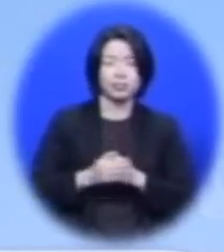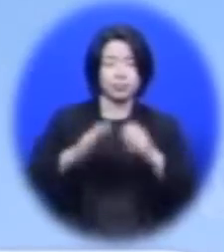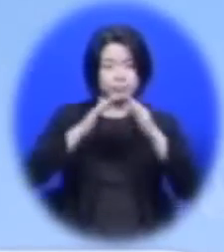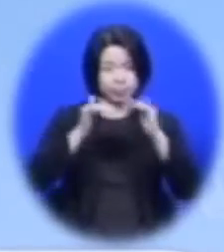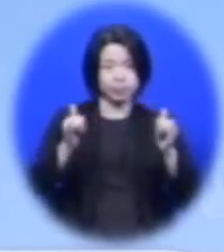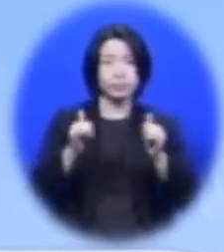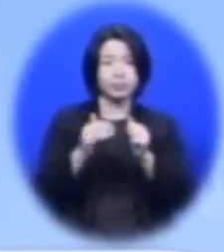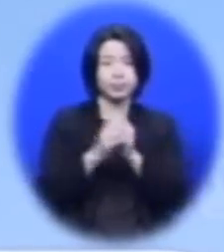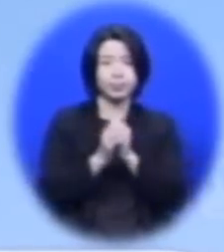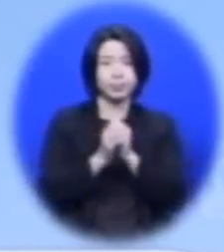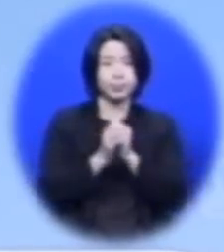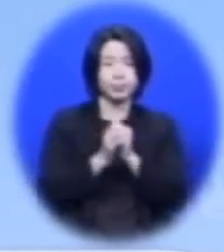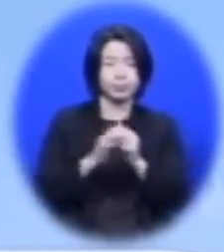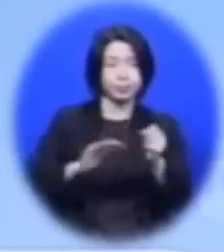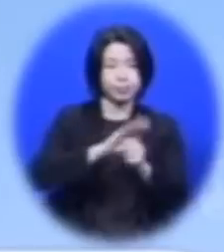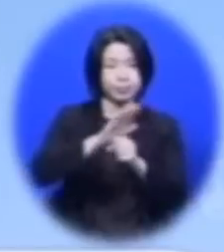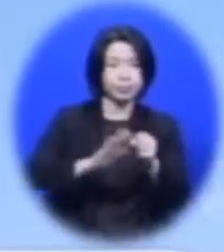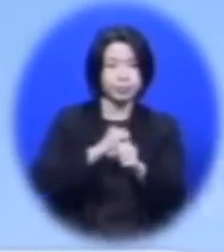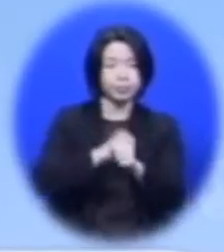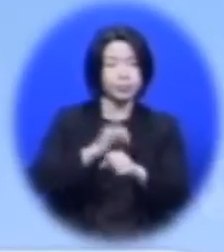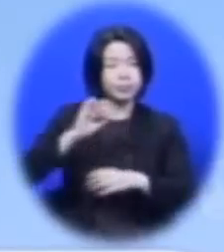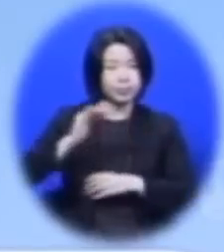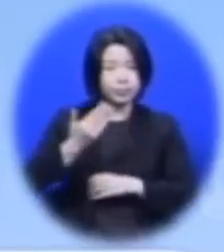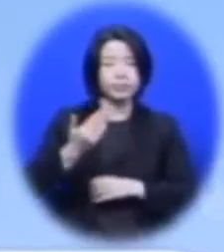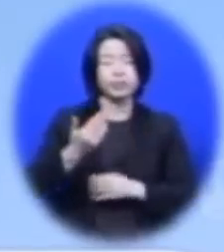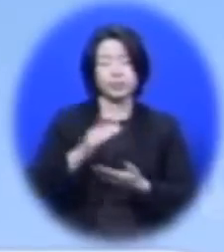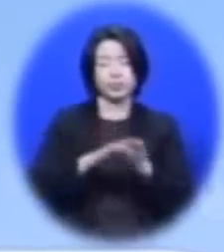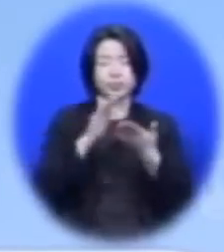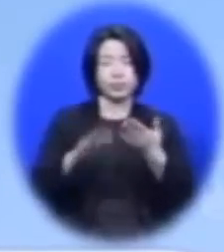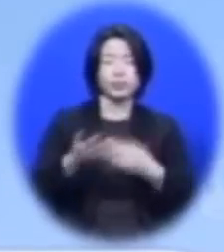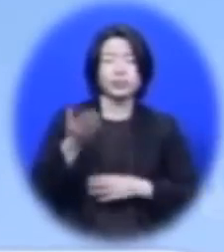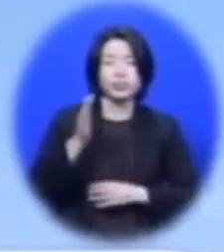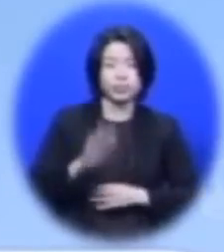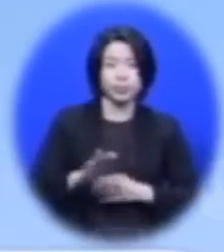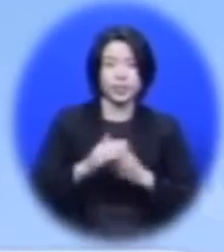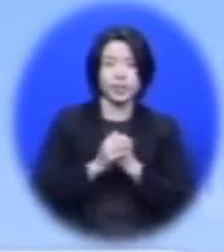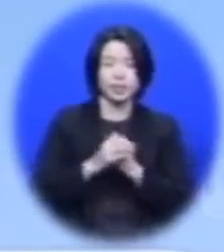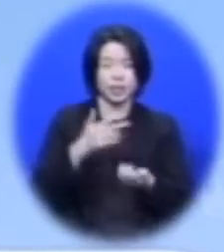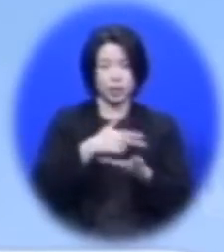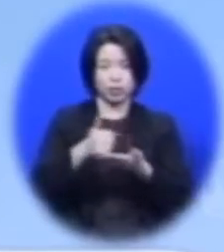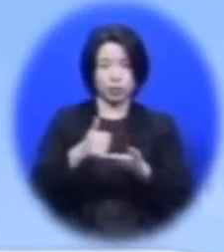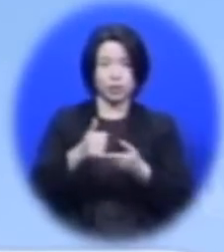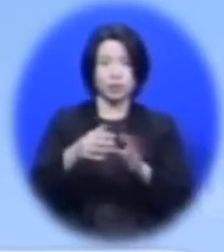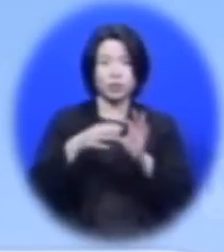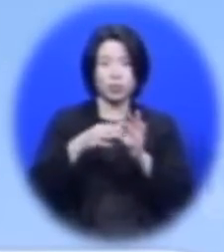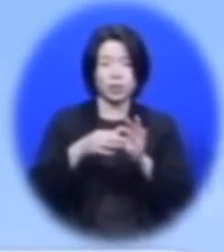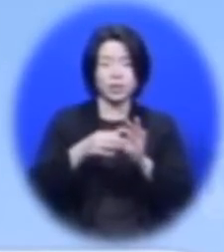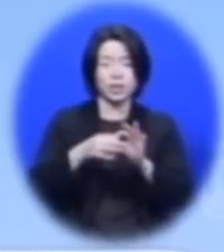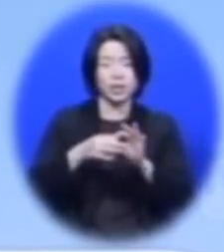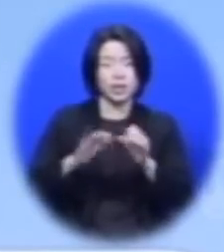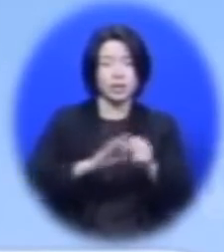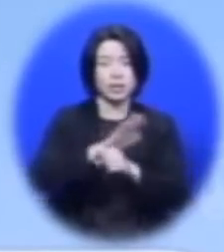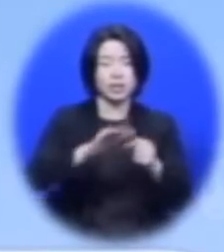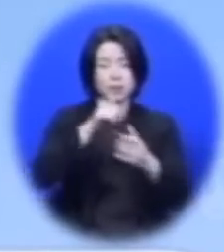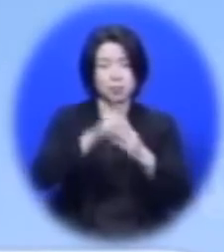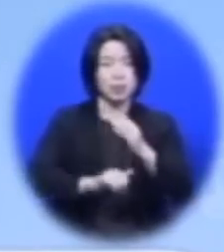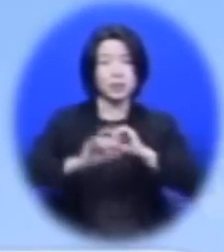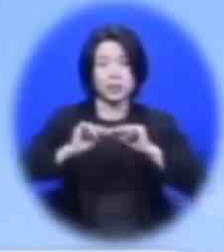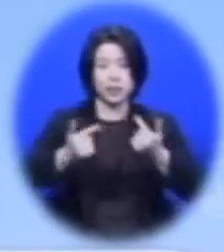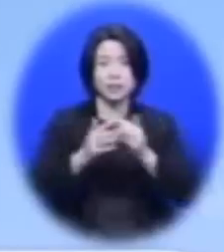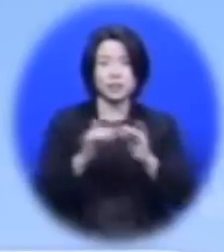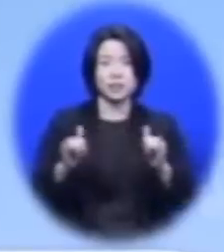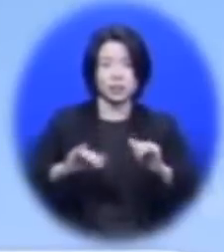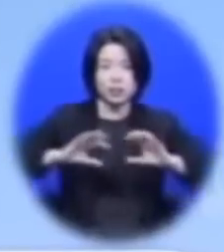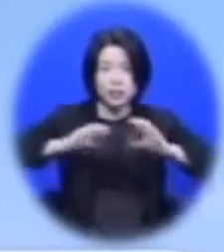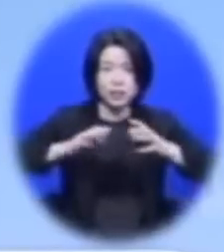사람은 사랑해야 하는 것이거든요. 그런데 주님과 사랑에 빠지지 않은 사람은